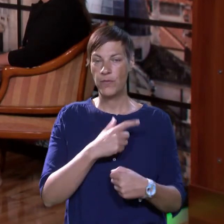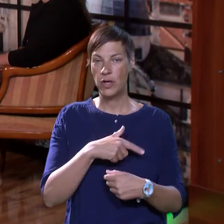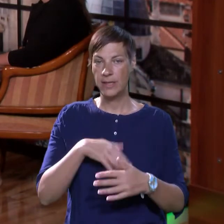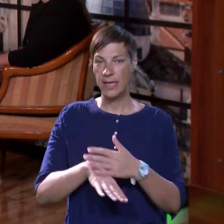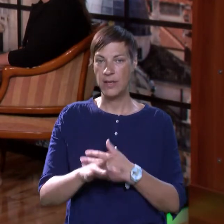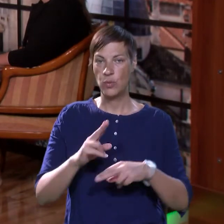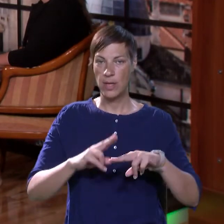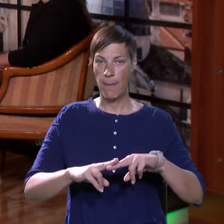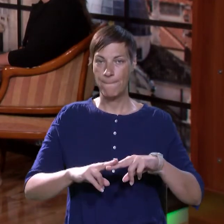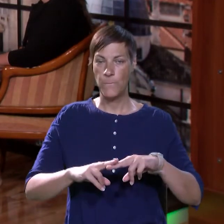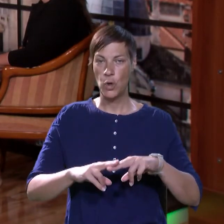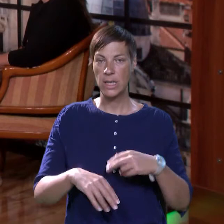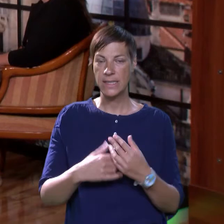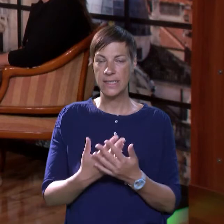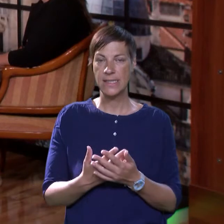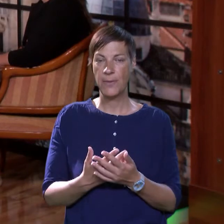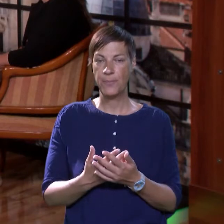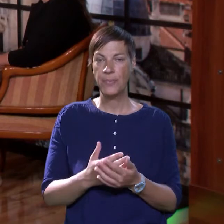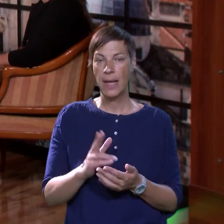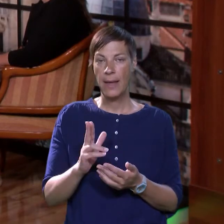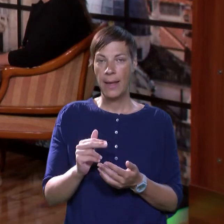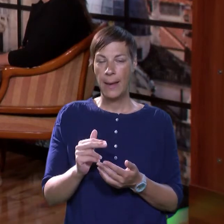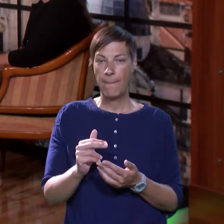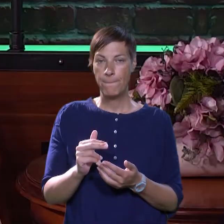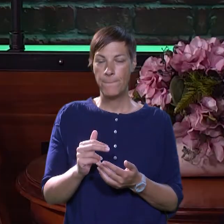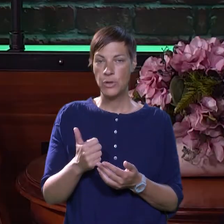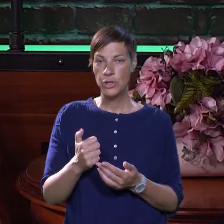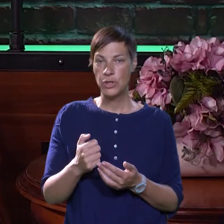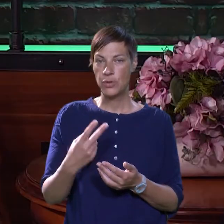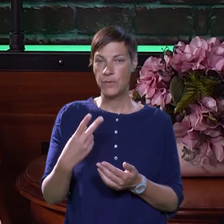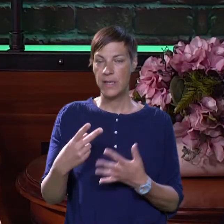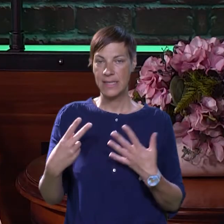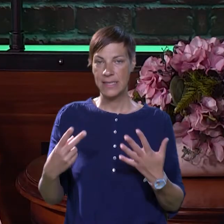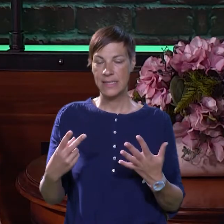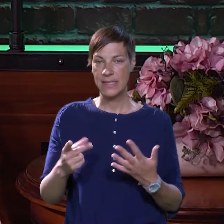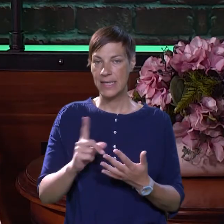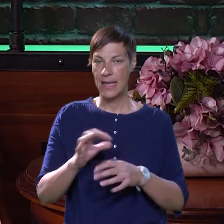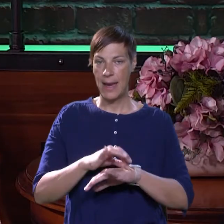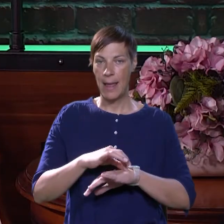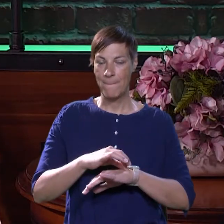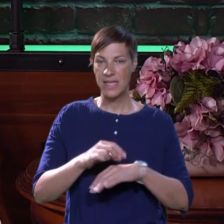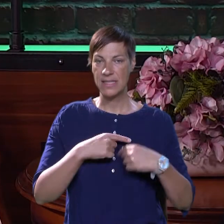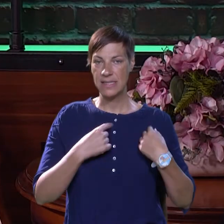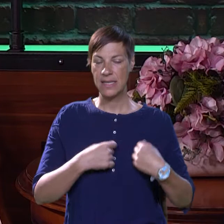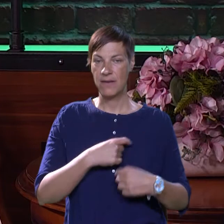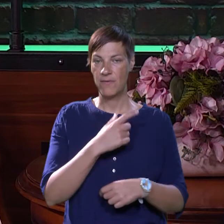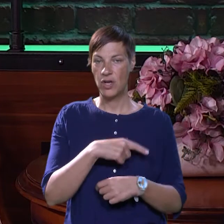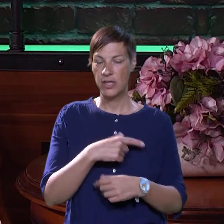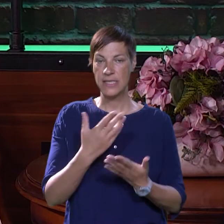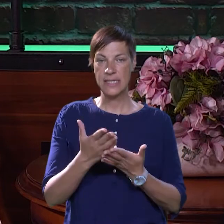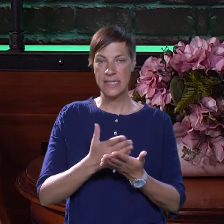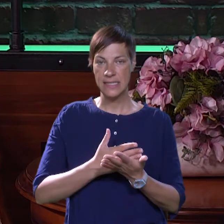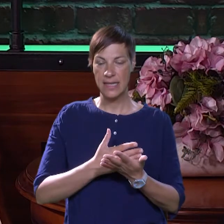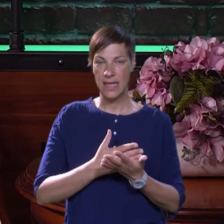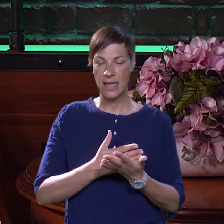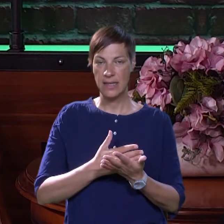volonteri unutar bolnice. Postoji 127 nemedicinskih volonterskih